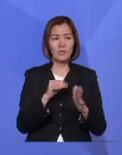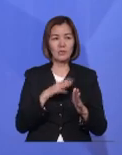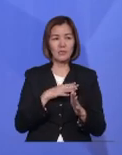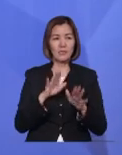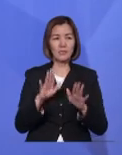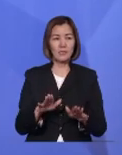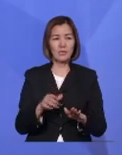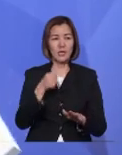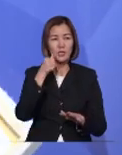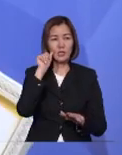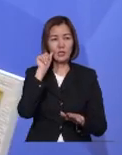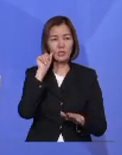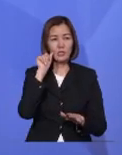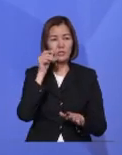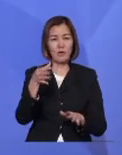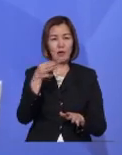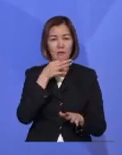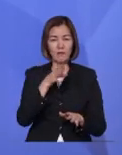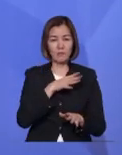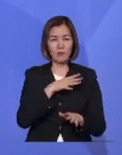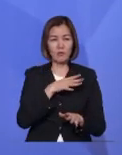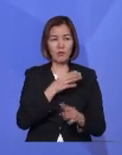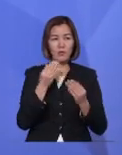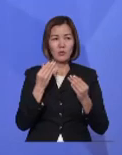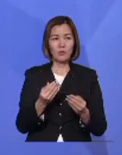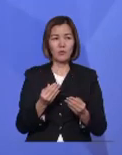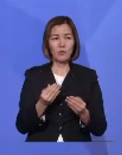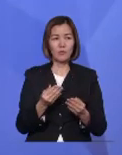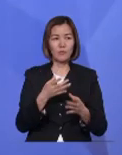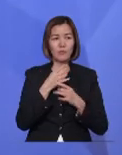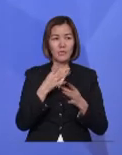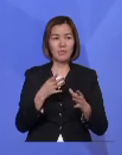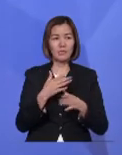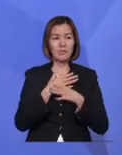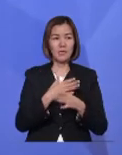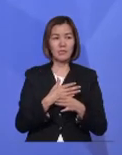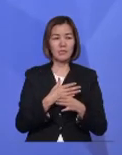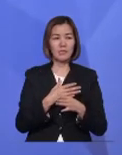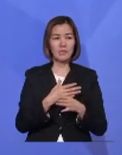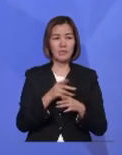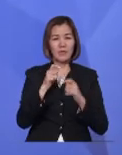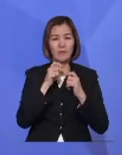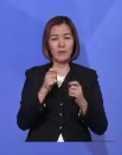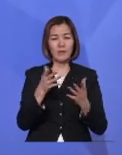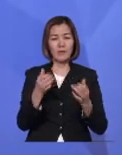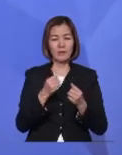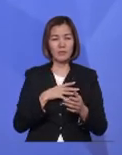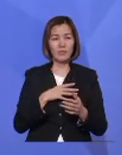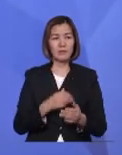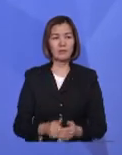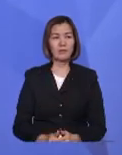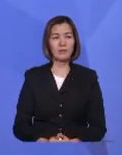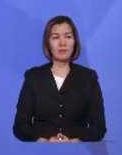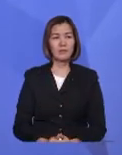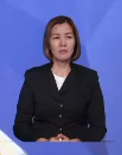Тек күні кеше ғана маған жауабын айтты. Ал бүгін өзіміздің мерекеміздің аясында осындай марапаттар